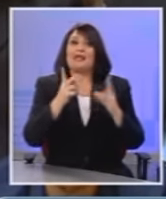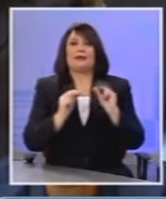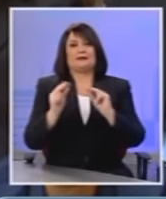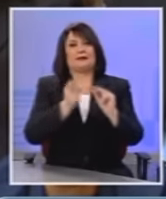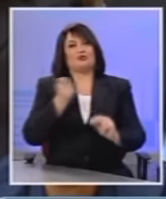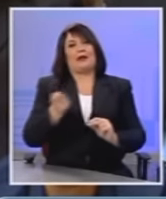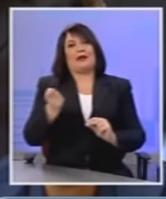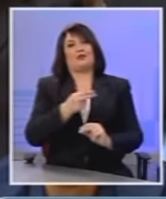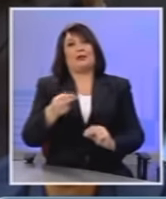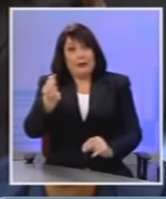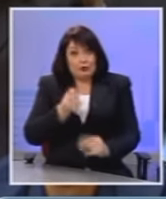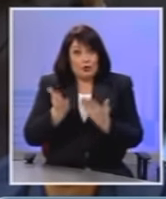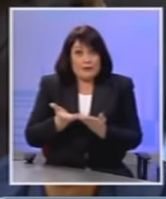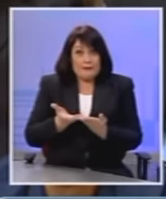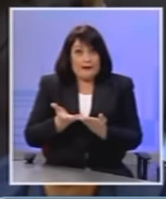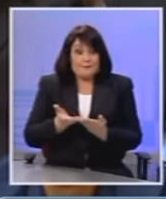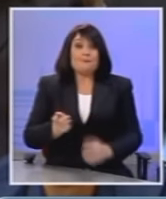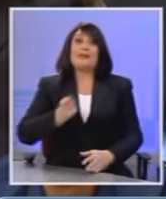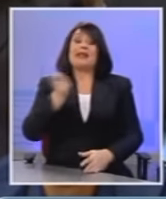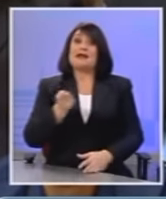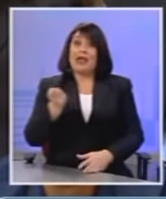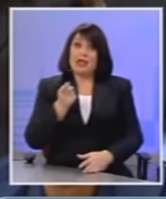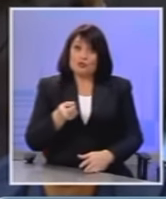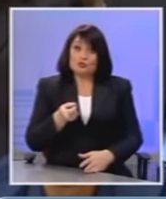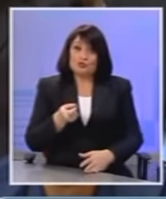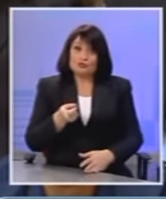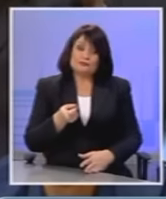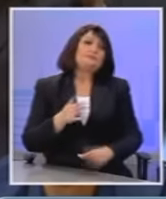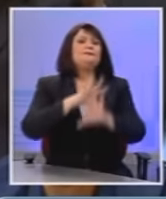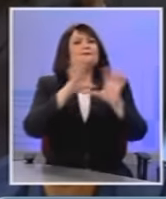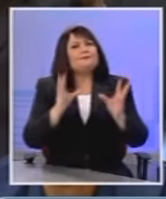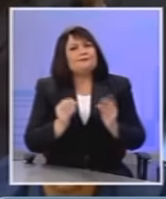χρέος είναι η πηγή της όλης